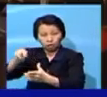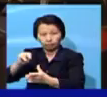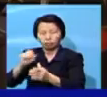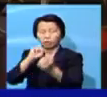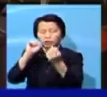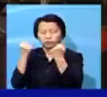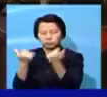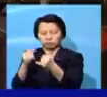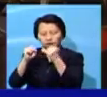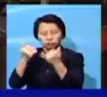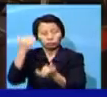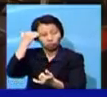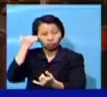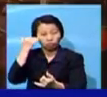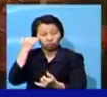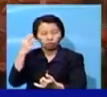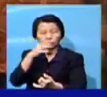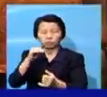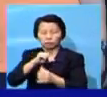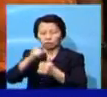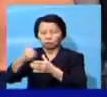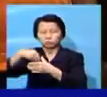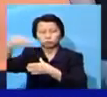kuria tempatan dan asing